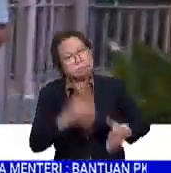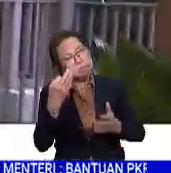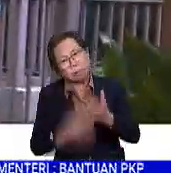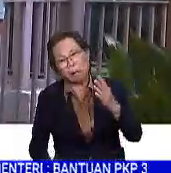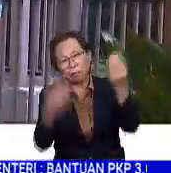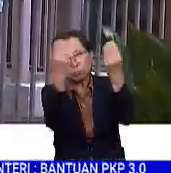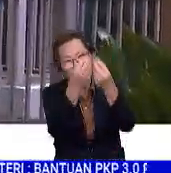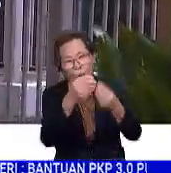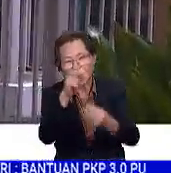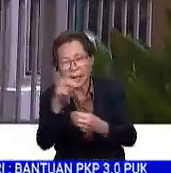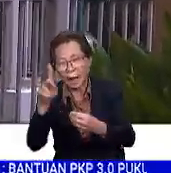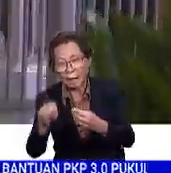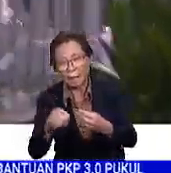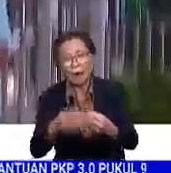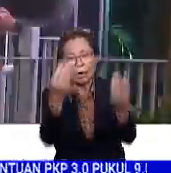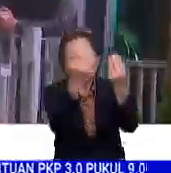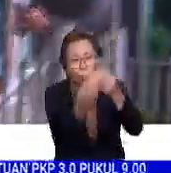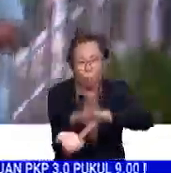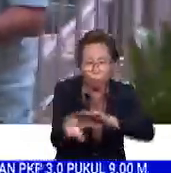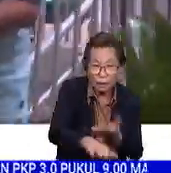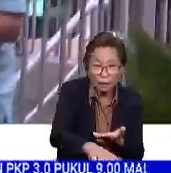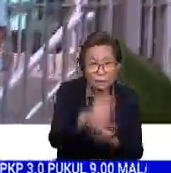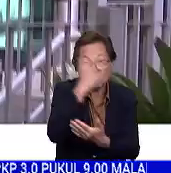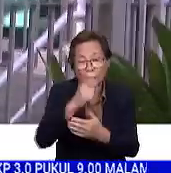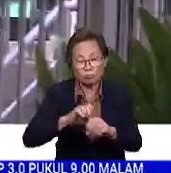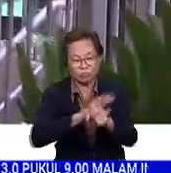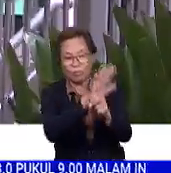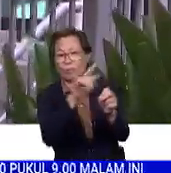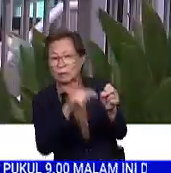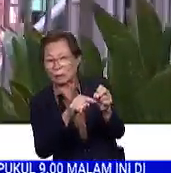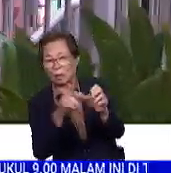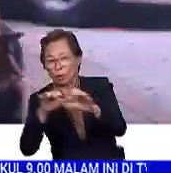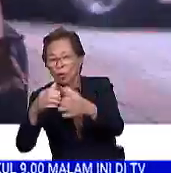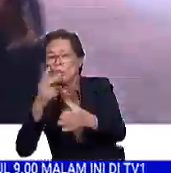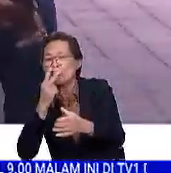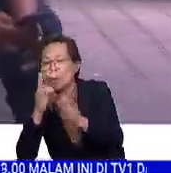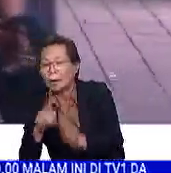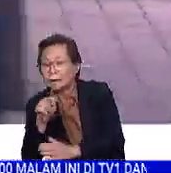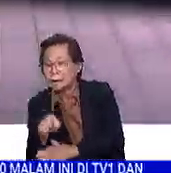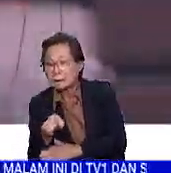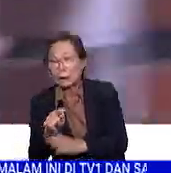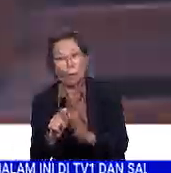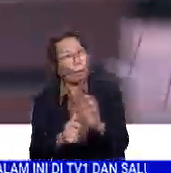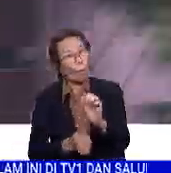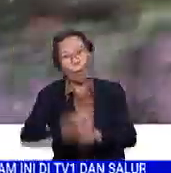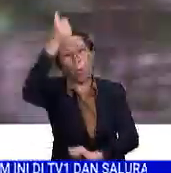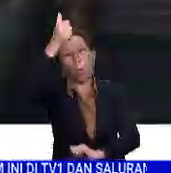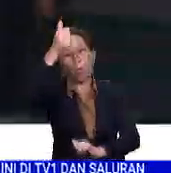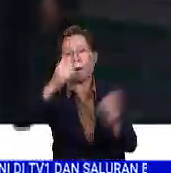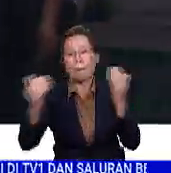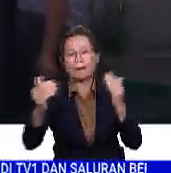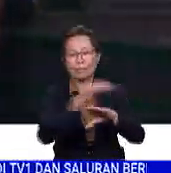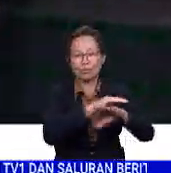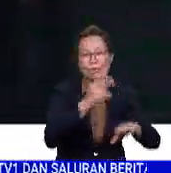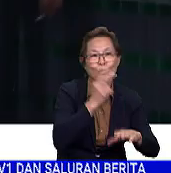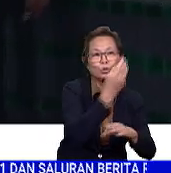Statistik Kementerian Kesihatan mendapati jumlah kematian disebabkan COVID-19 dalam kalangan perokok adalah lebih tinggi berbanding bukan